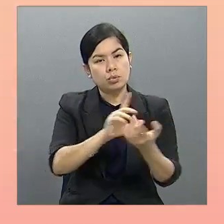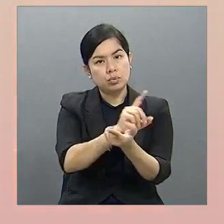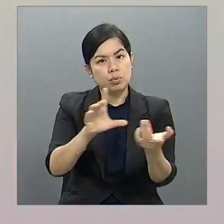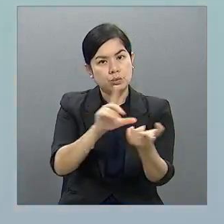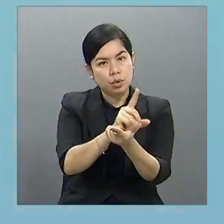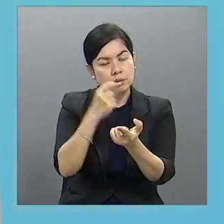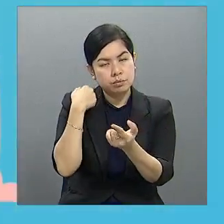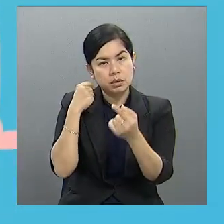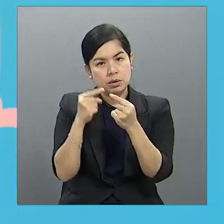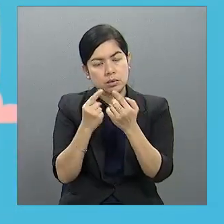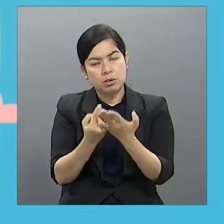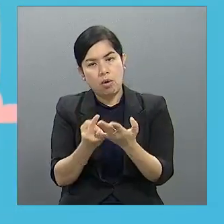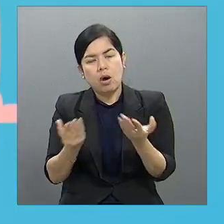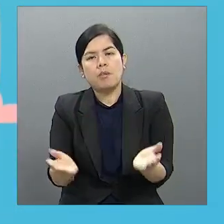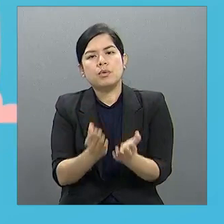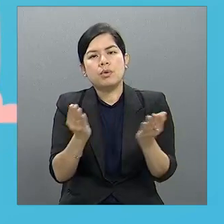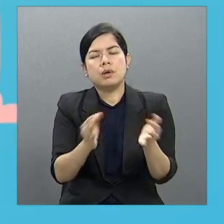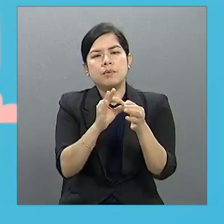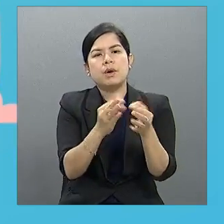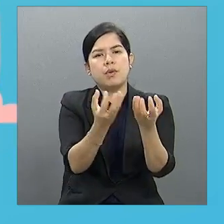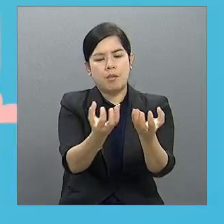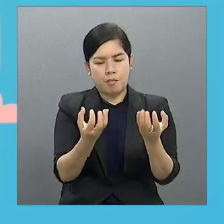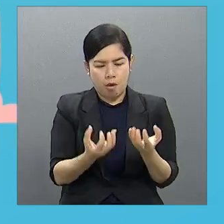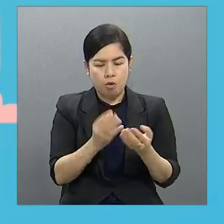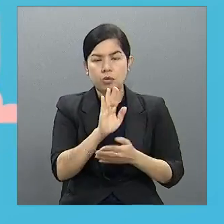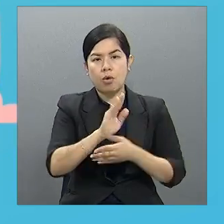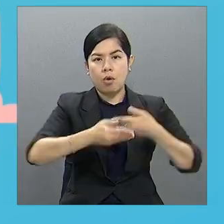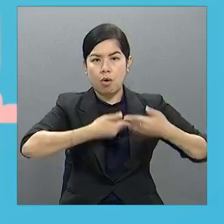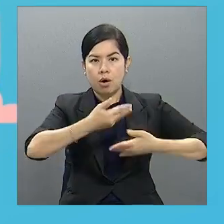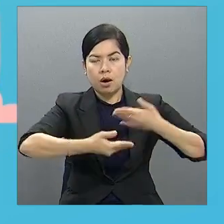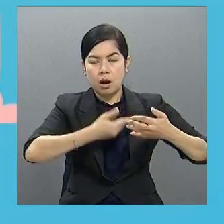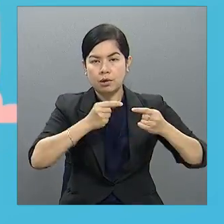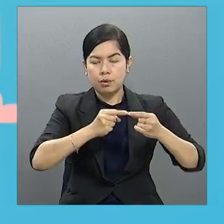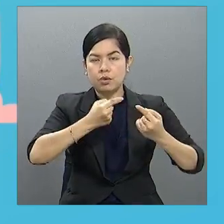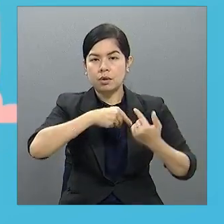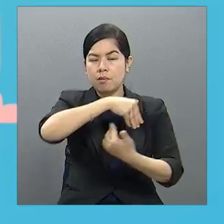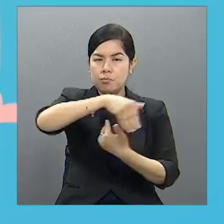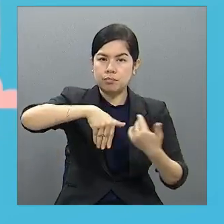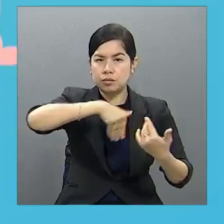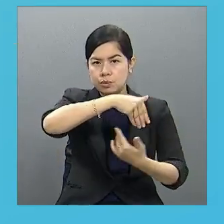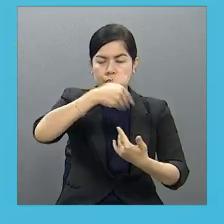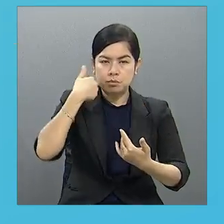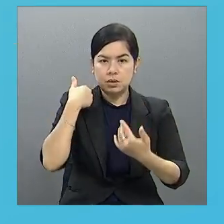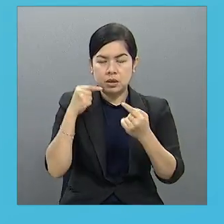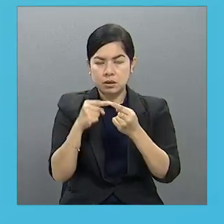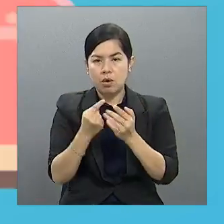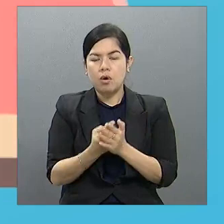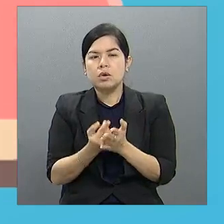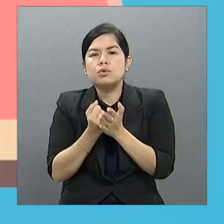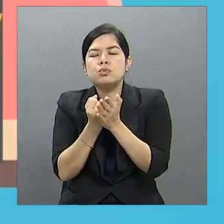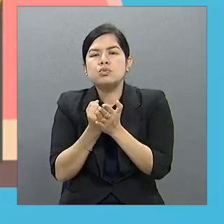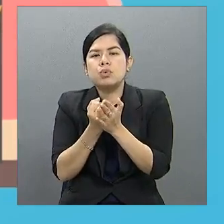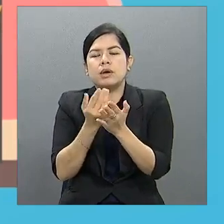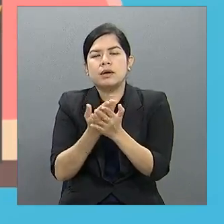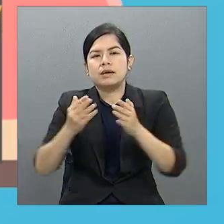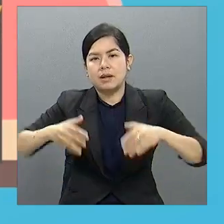ริมสินค้าชุมชนเพื่อเป็นการกระจายรายได้สู่ท้องถิ่นด้วยนะครับอย่างที่บอกไปนะครับว่าถ้าเกิดว่าเดินทางไปตามแหล่งท่องเที่ยวสิ่งสำคั